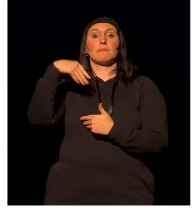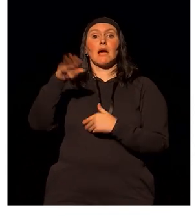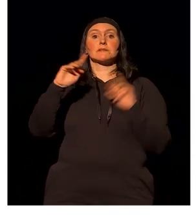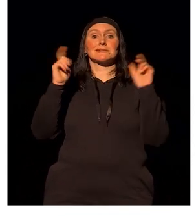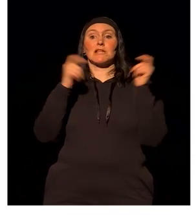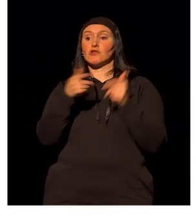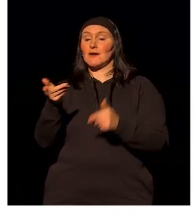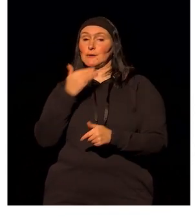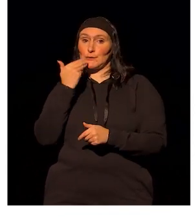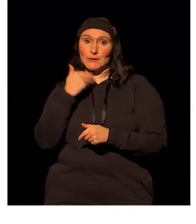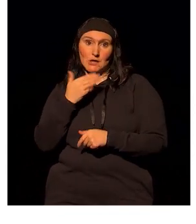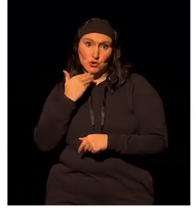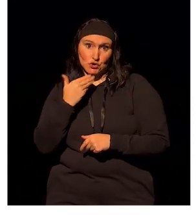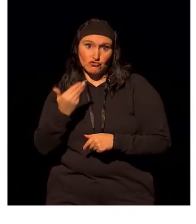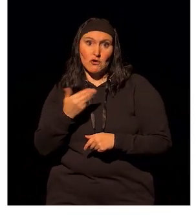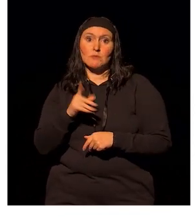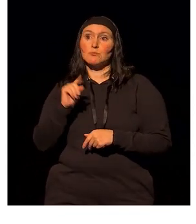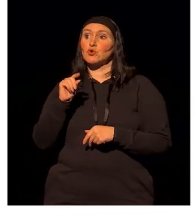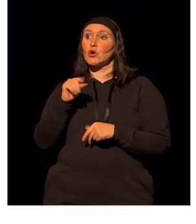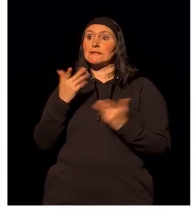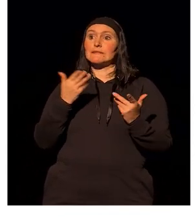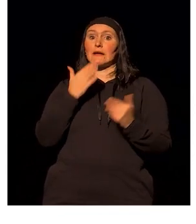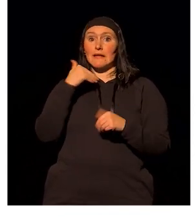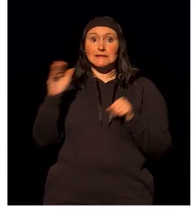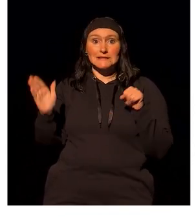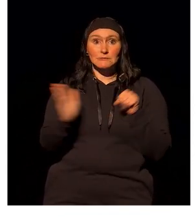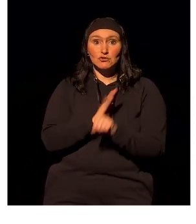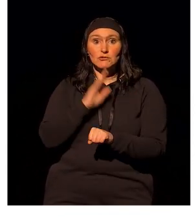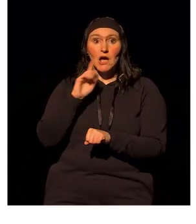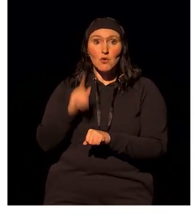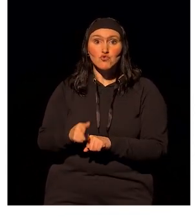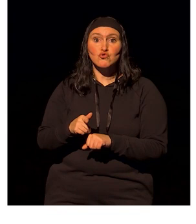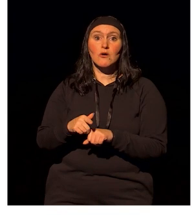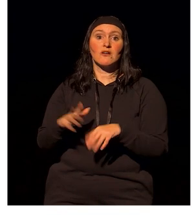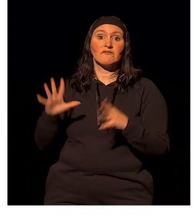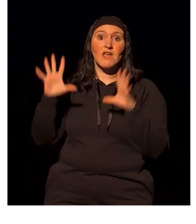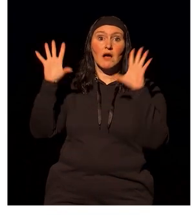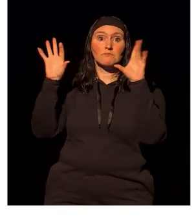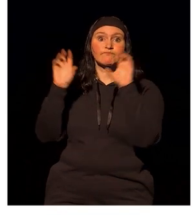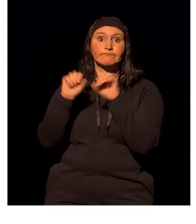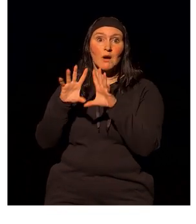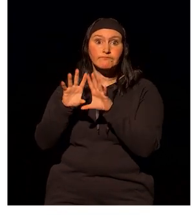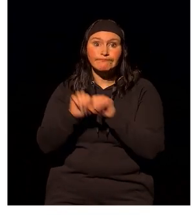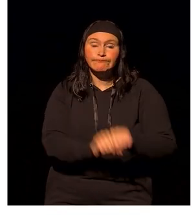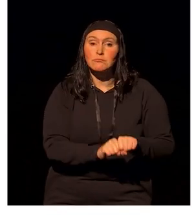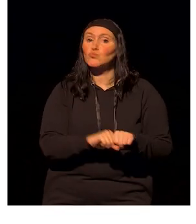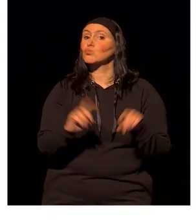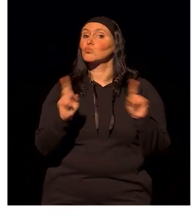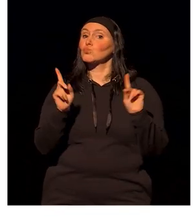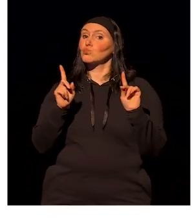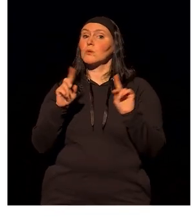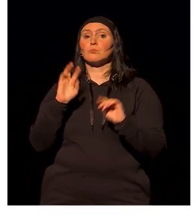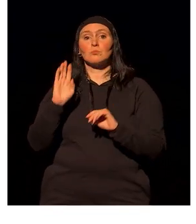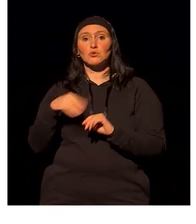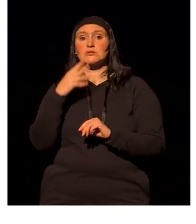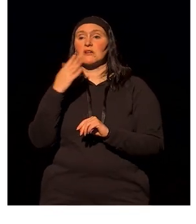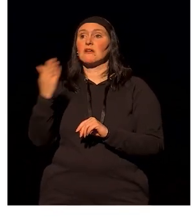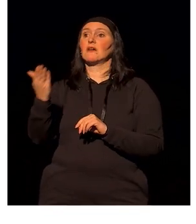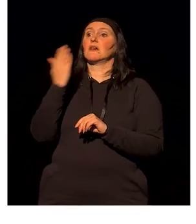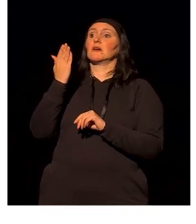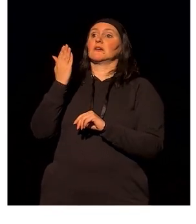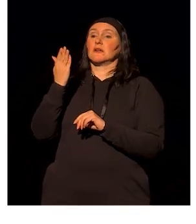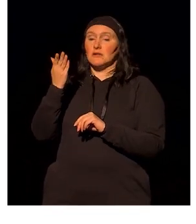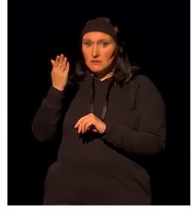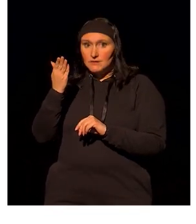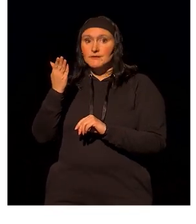ohne Antisemitismus irgendwie leben können. Das heißt, wir müssen ihn natürlich konfrontieren und ihn ins